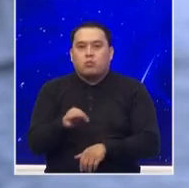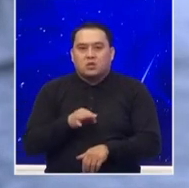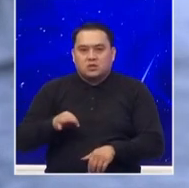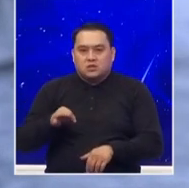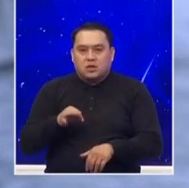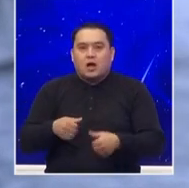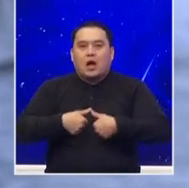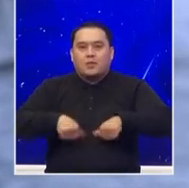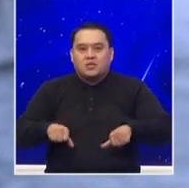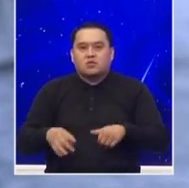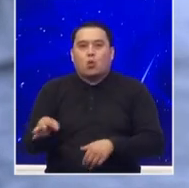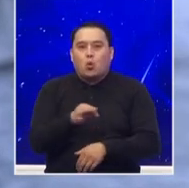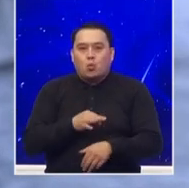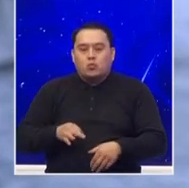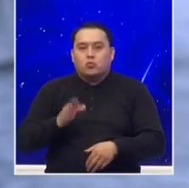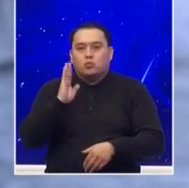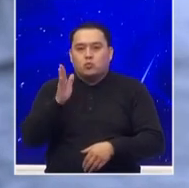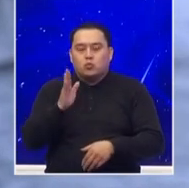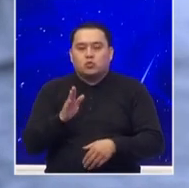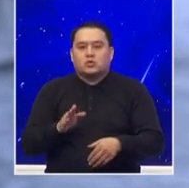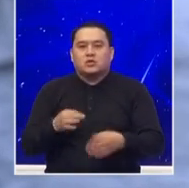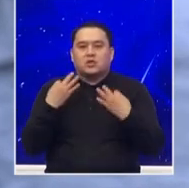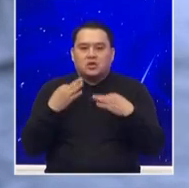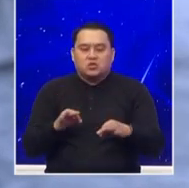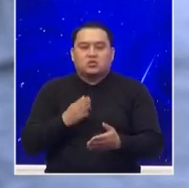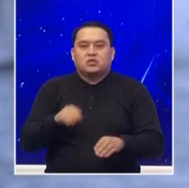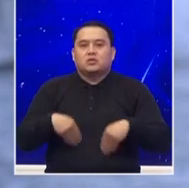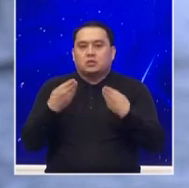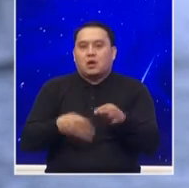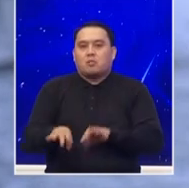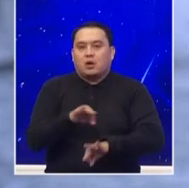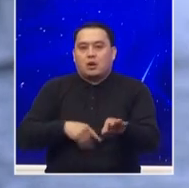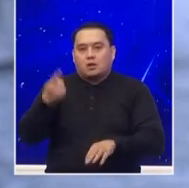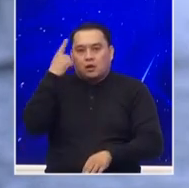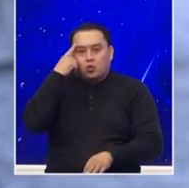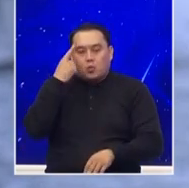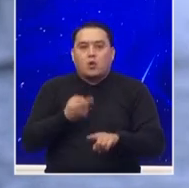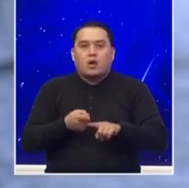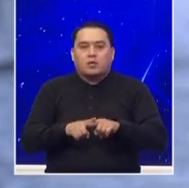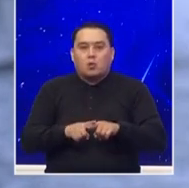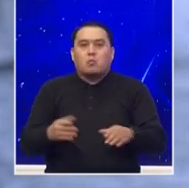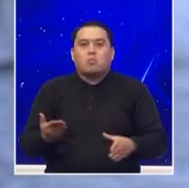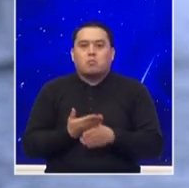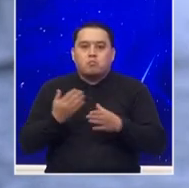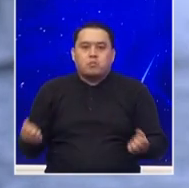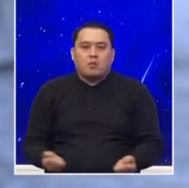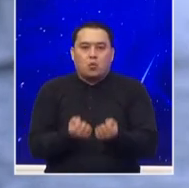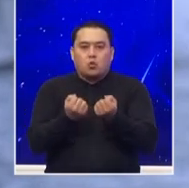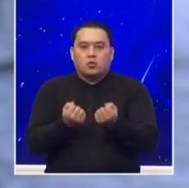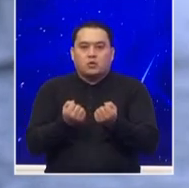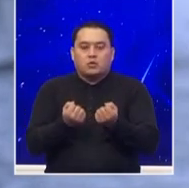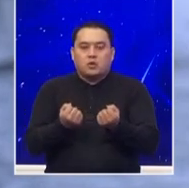думаю, комиссия области пойдет навстречу, посмотрит проект. Я думаю, вот они помогут